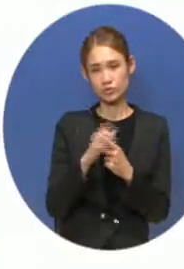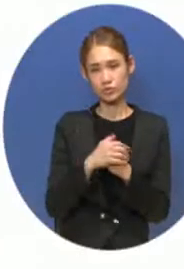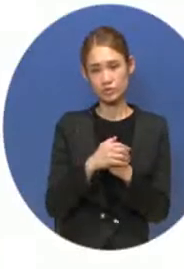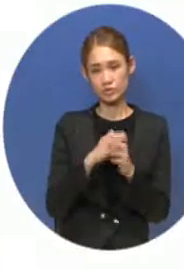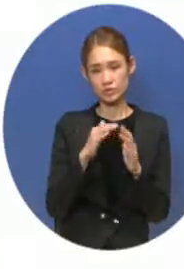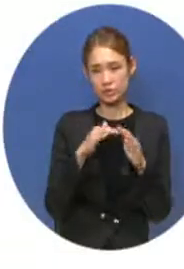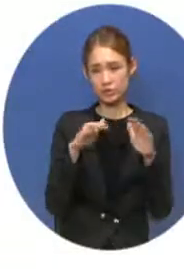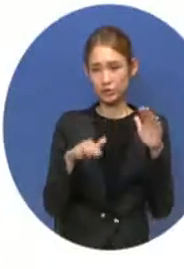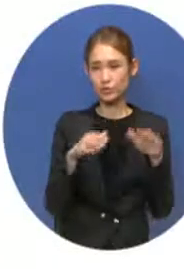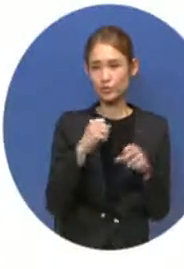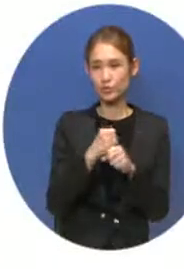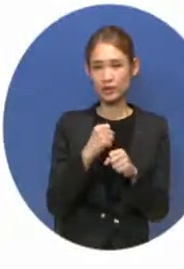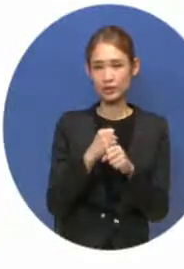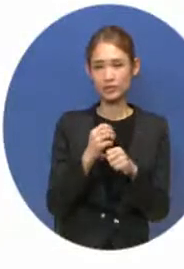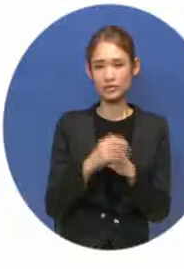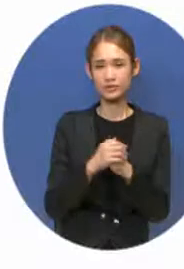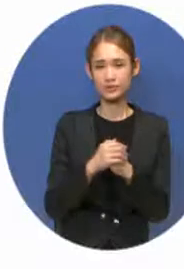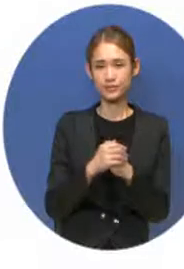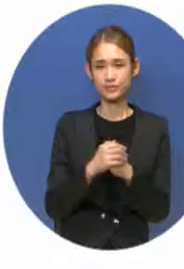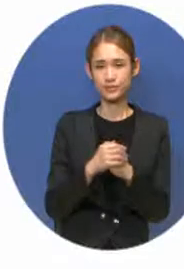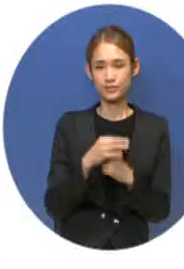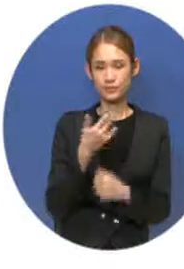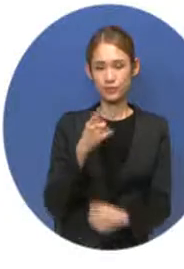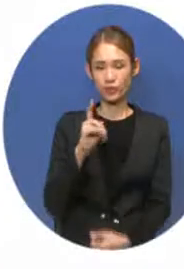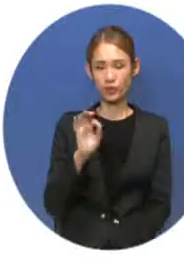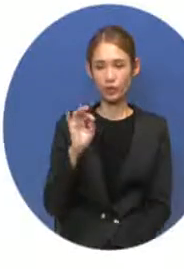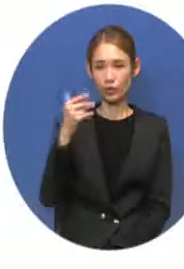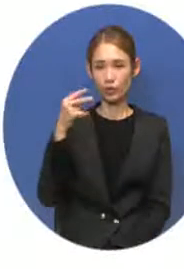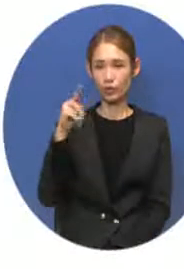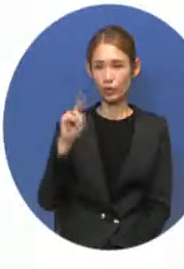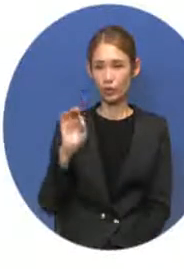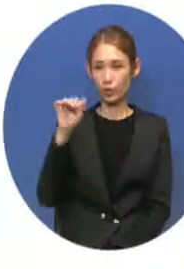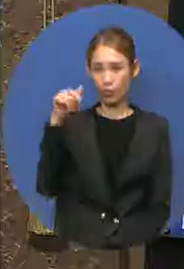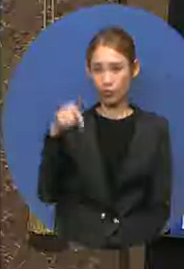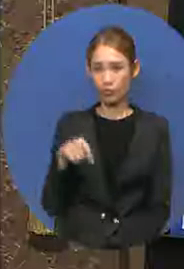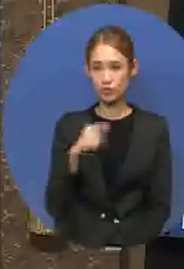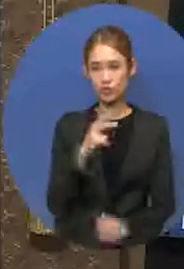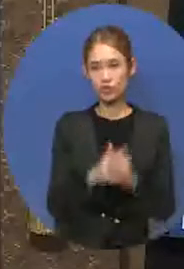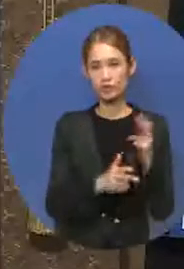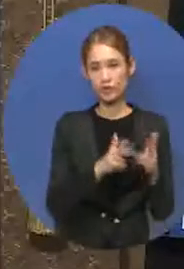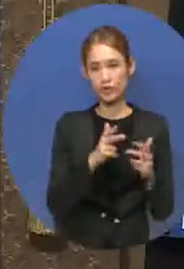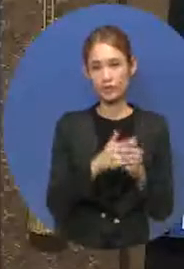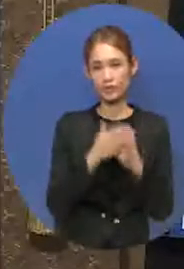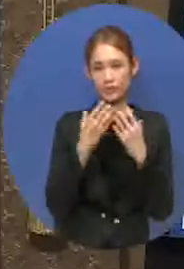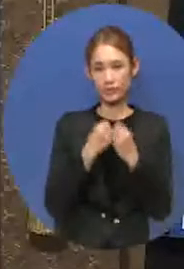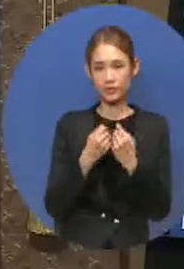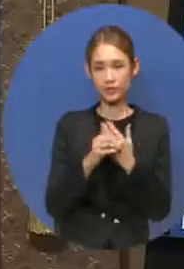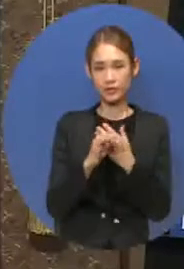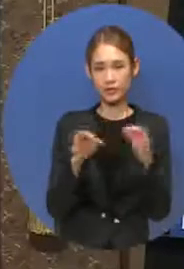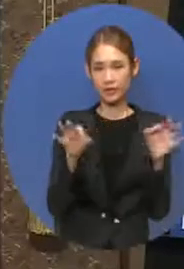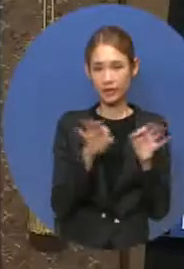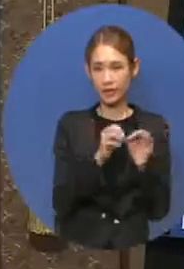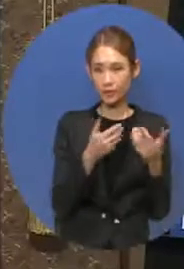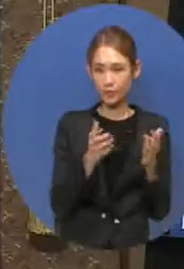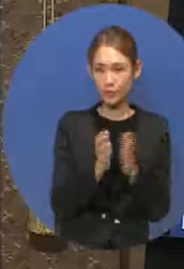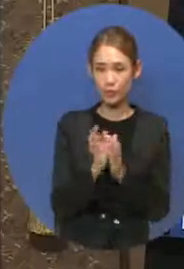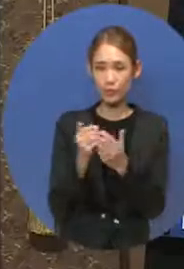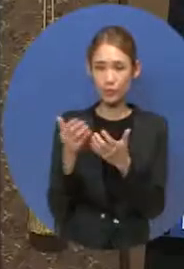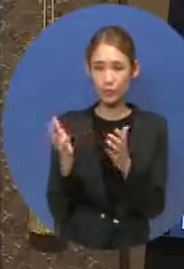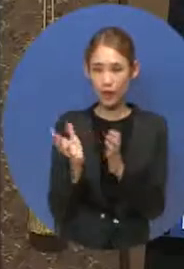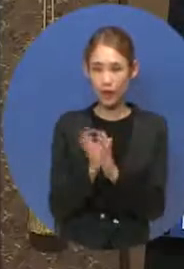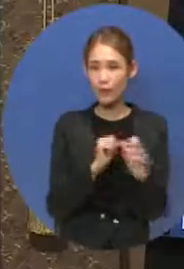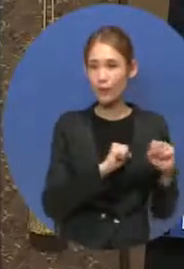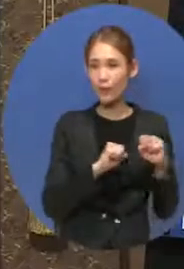만들기 사업을 하고 있습니다. 그래서 동동주라고 하는 사업은 예를 들면 개 모임을 하거나 아니면 뭐